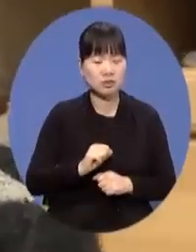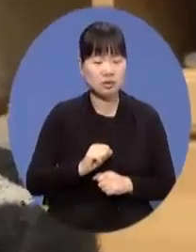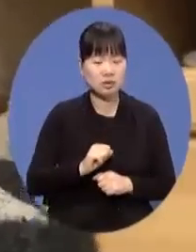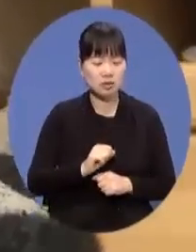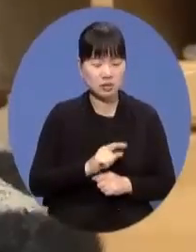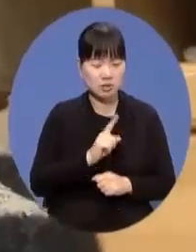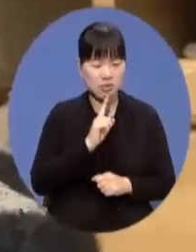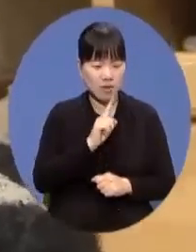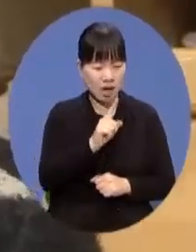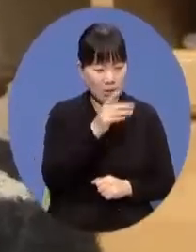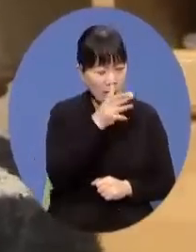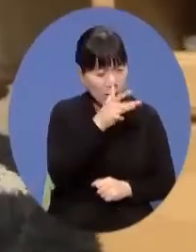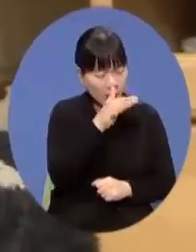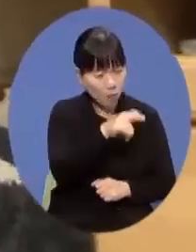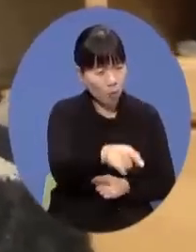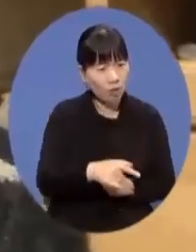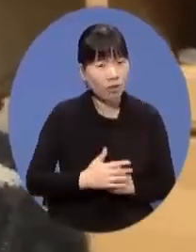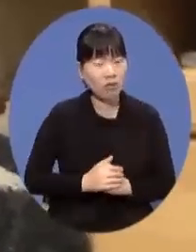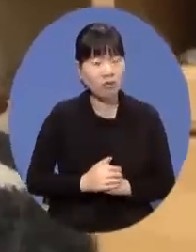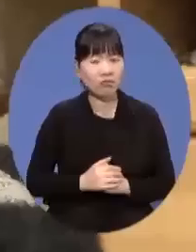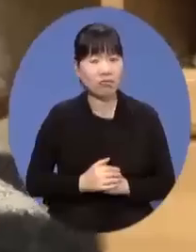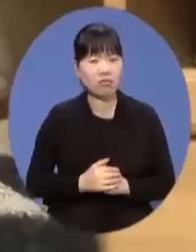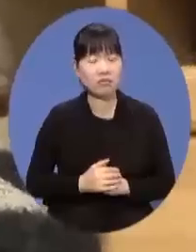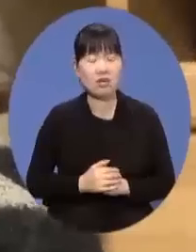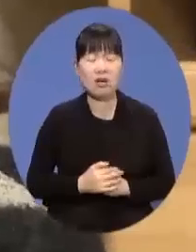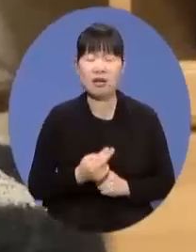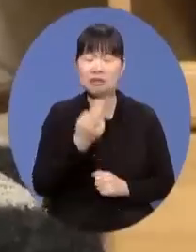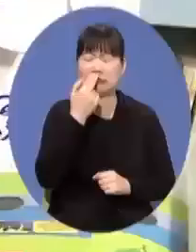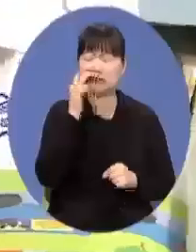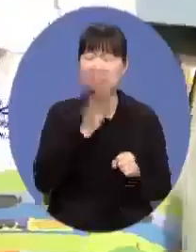아니면 정말 바본 거니?